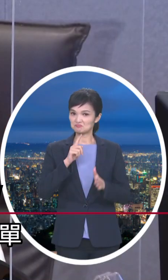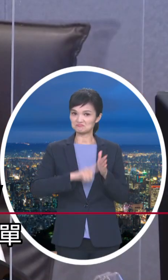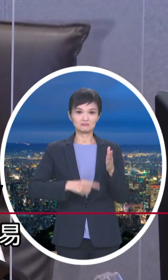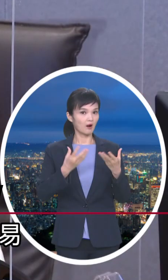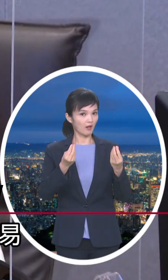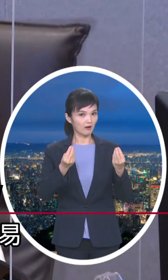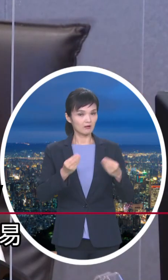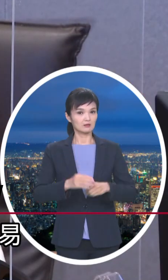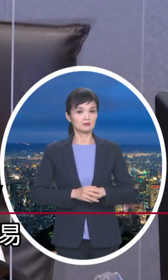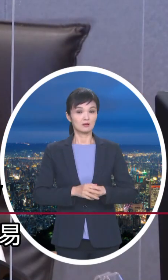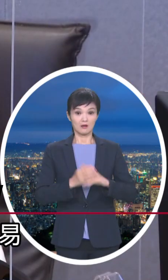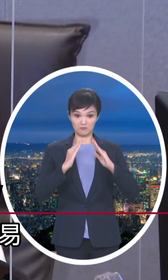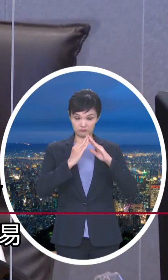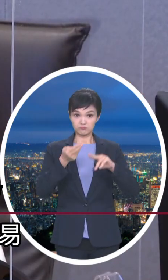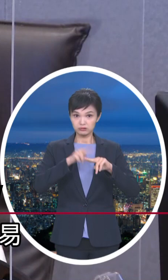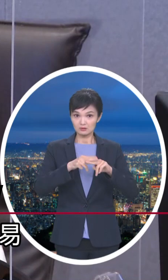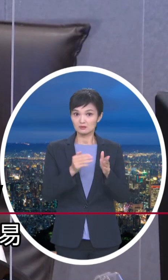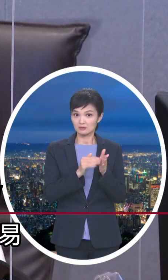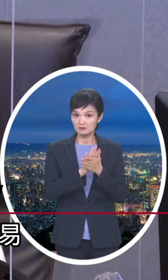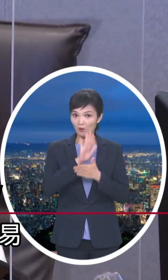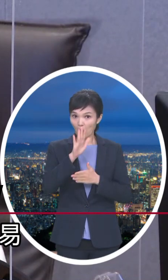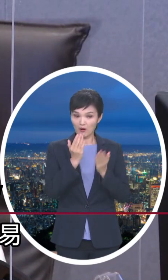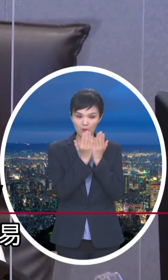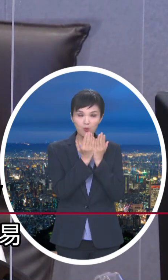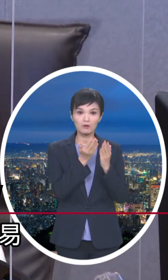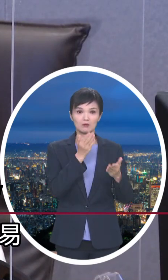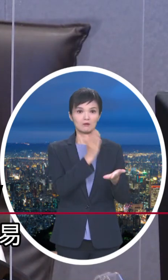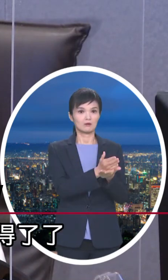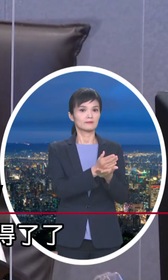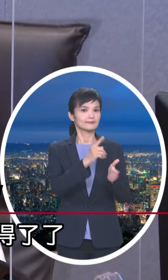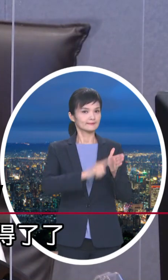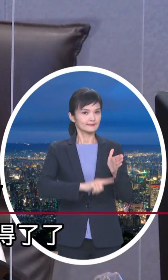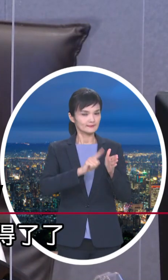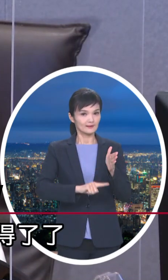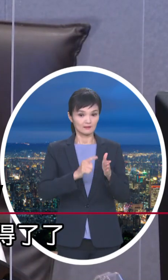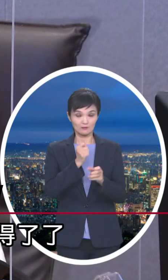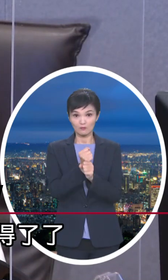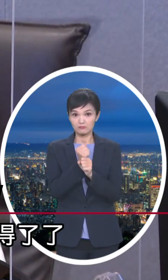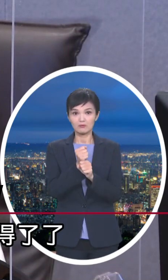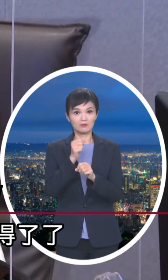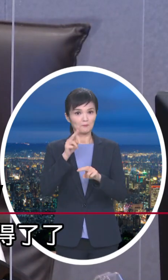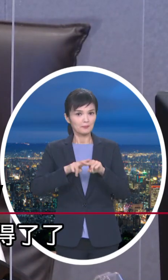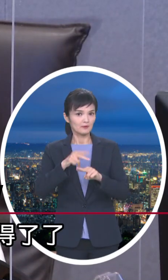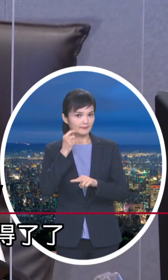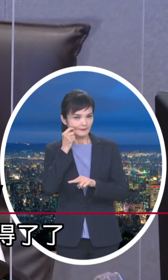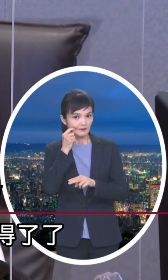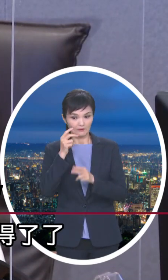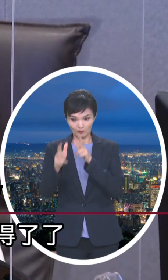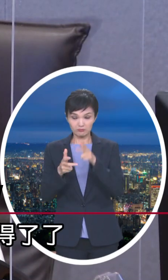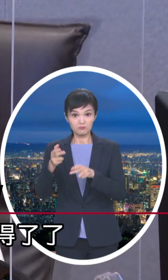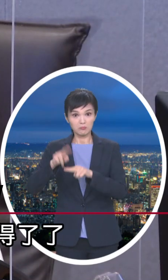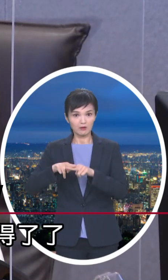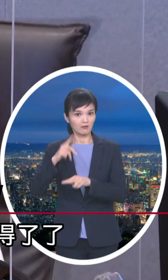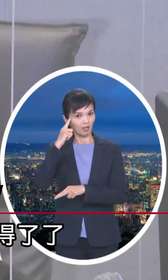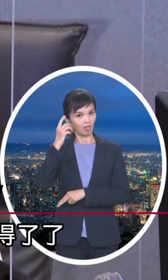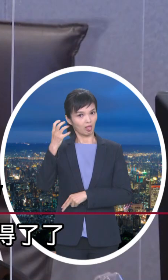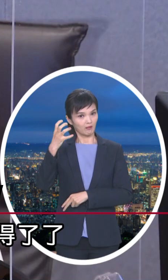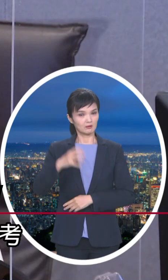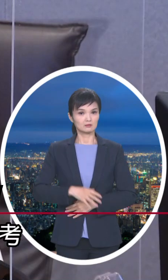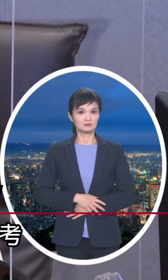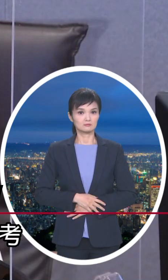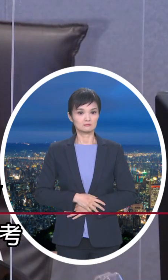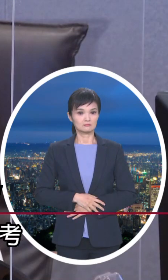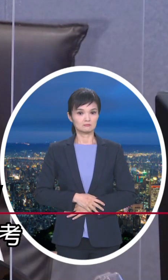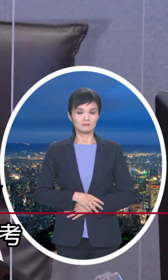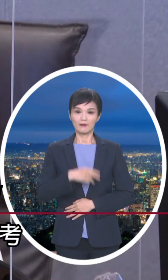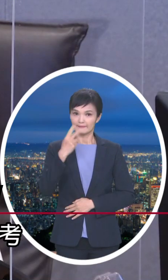为封城以后停课最容易，停班就难了，要停工哦，这就不得了了。还